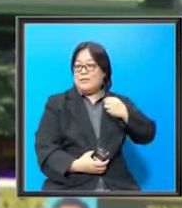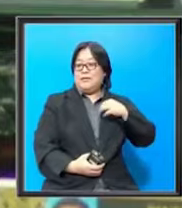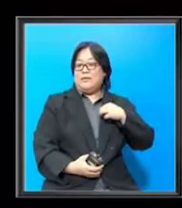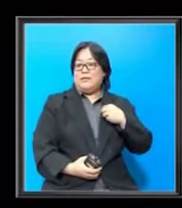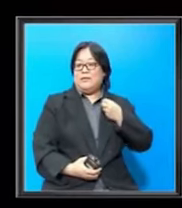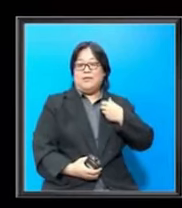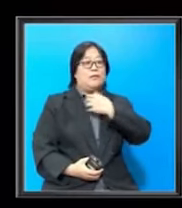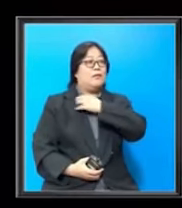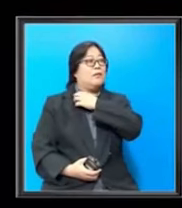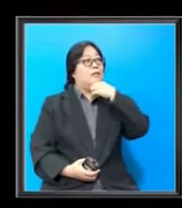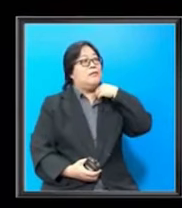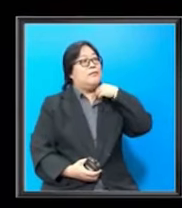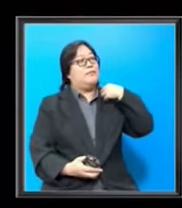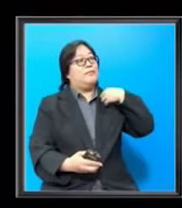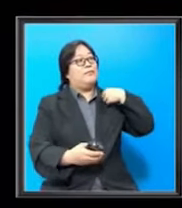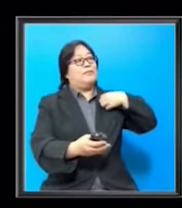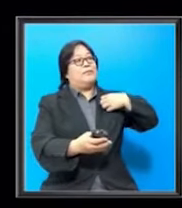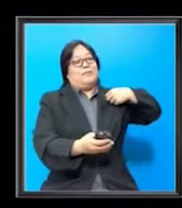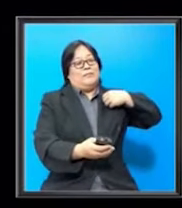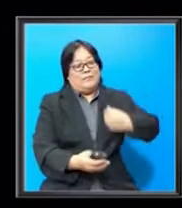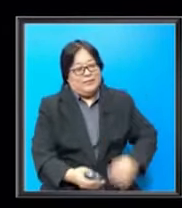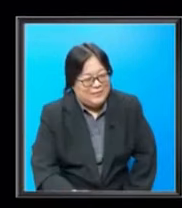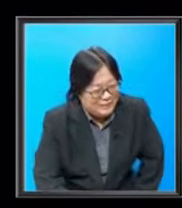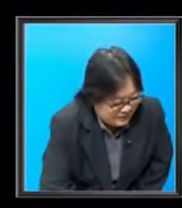sila. Butirannya sealam tembirang.